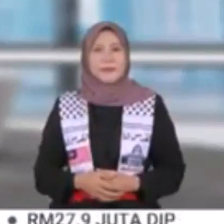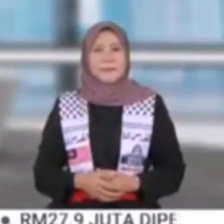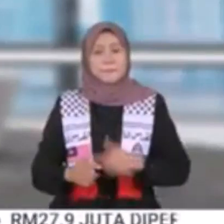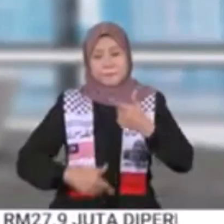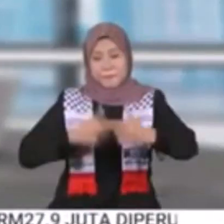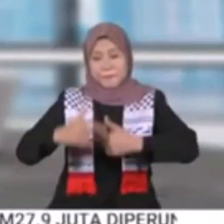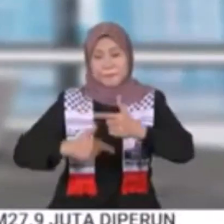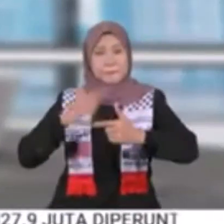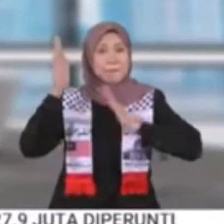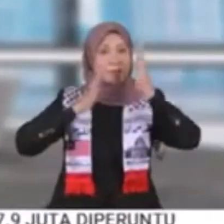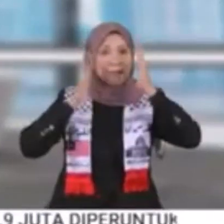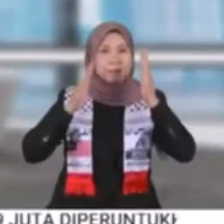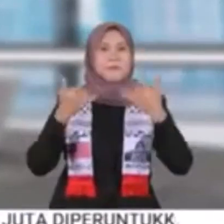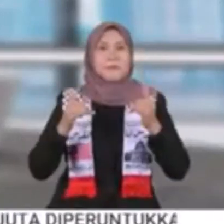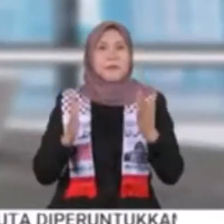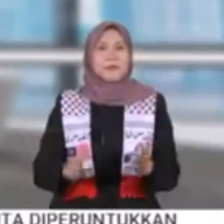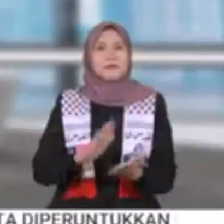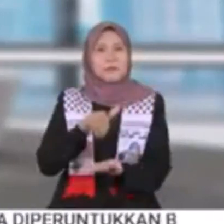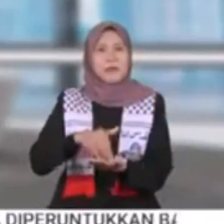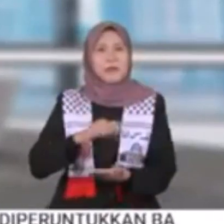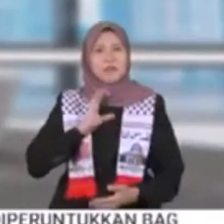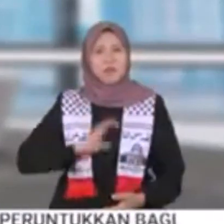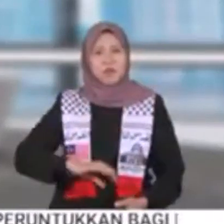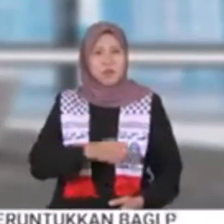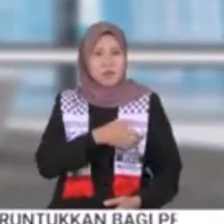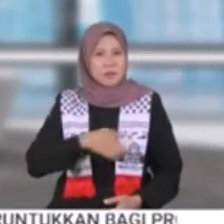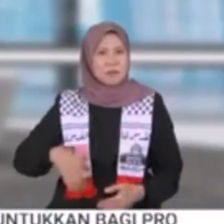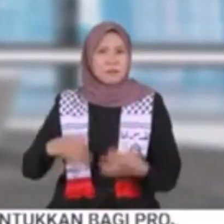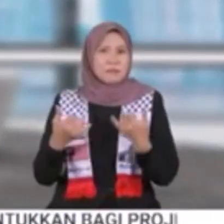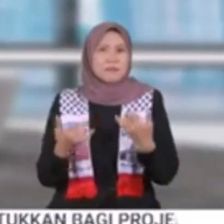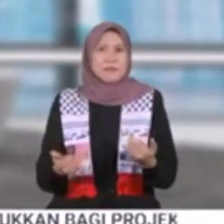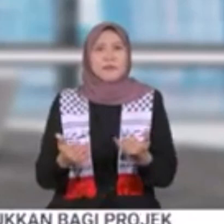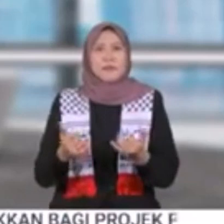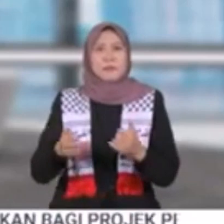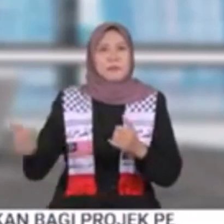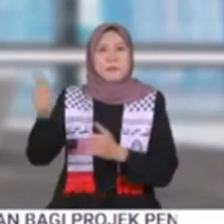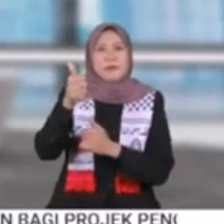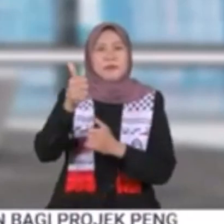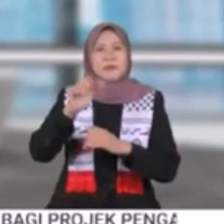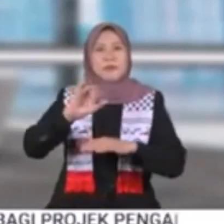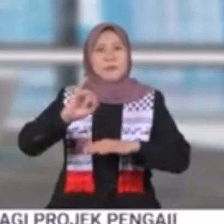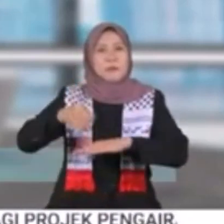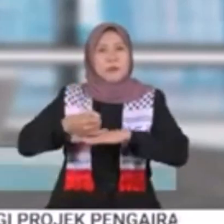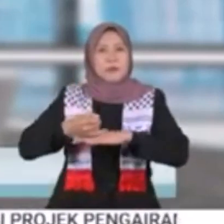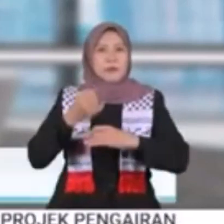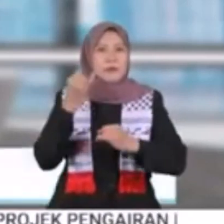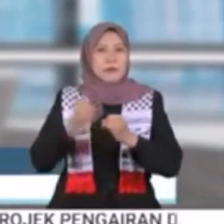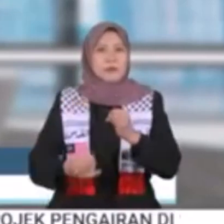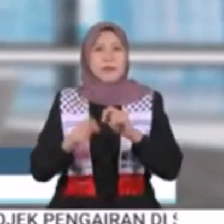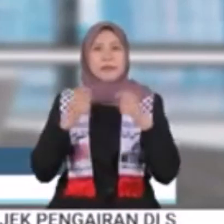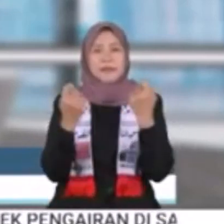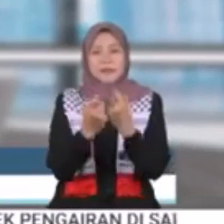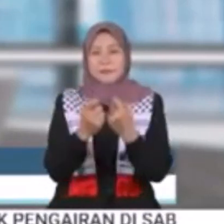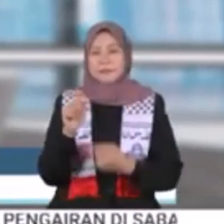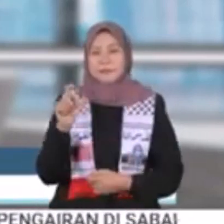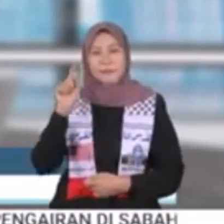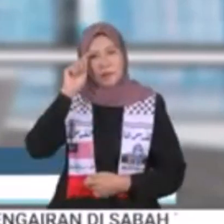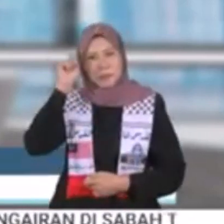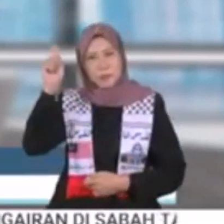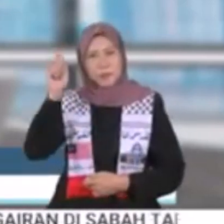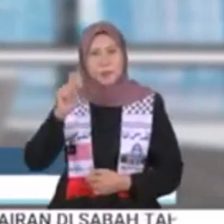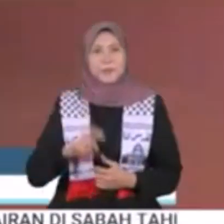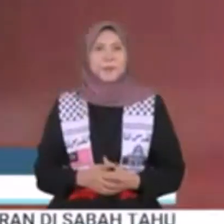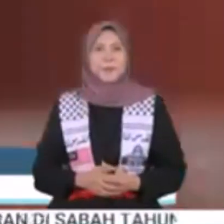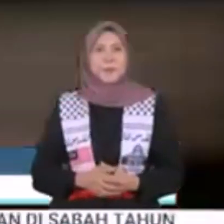Perkembangan Liga Malaysia, pemain tengah dari Croatia, Marin Pilz, diumum sebagai tonggak import terakhir pasukan Terengganu Football Club TFC musim ini.